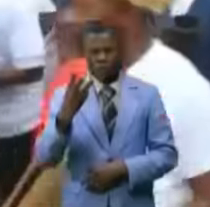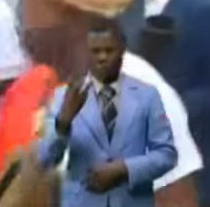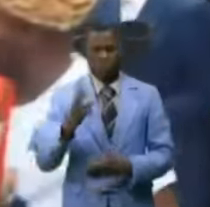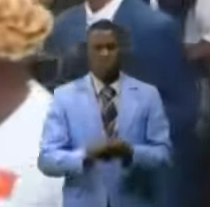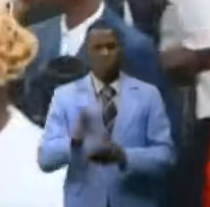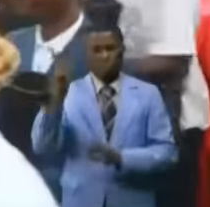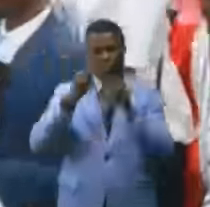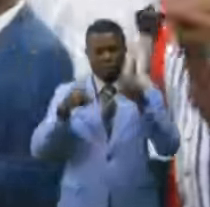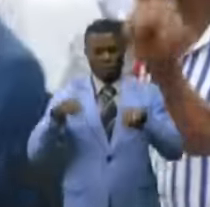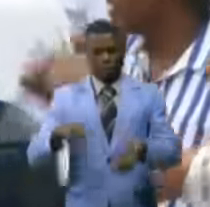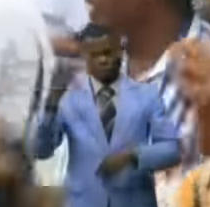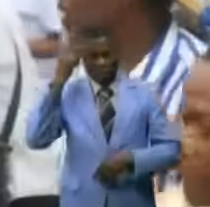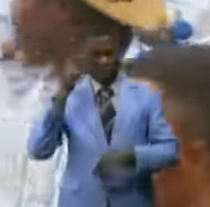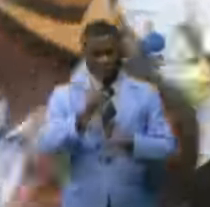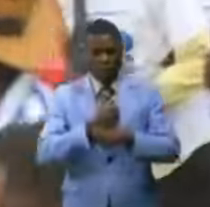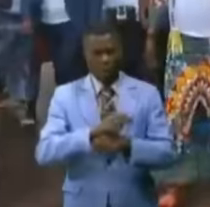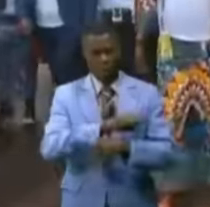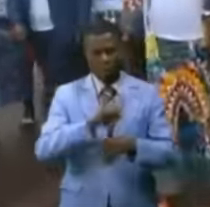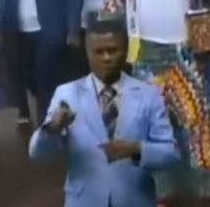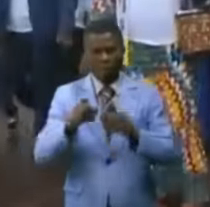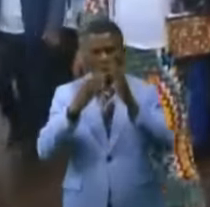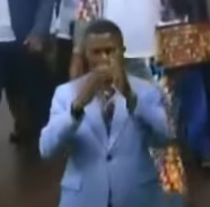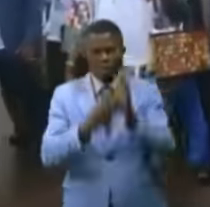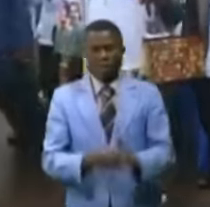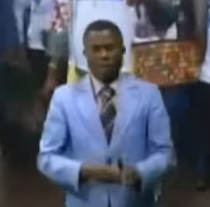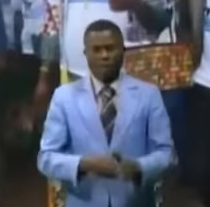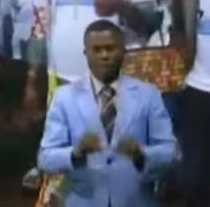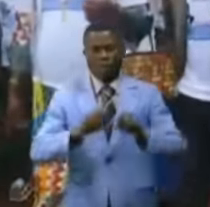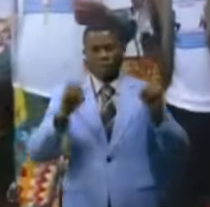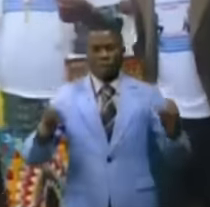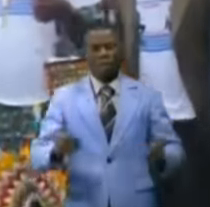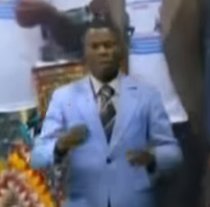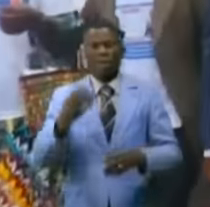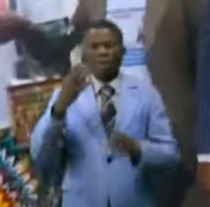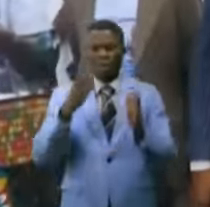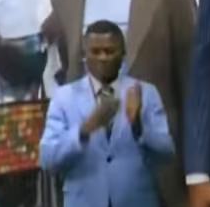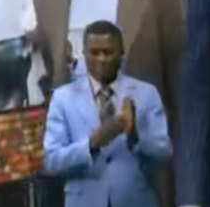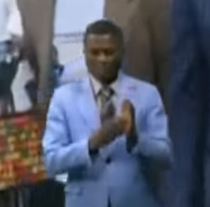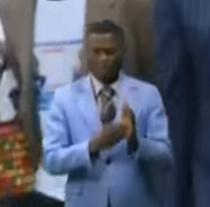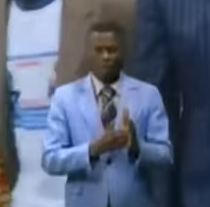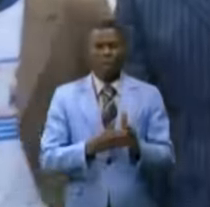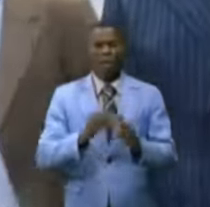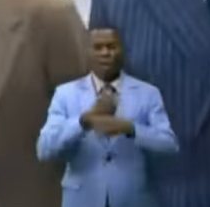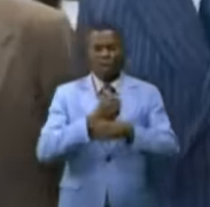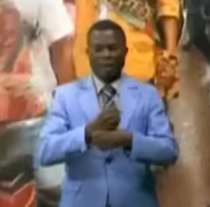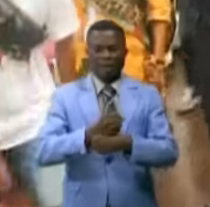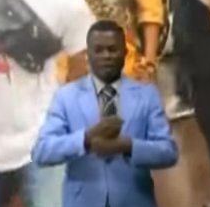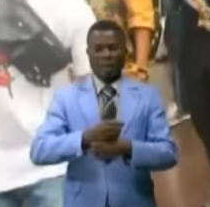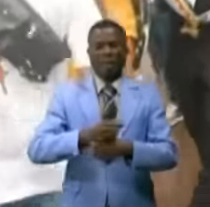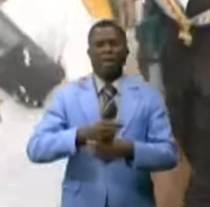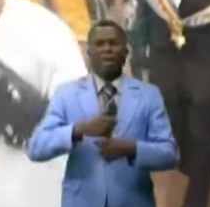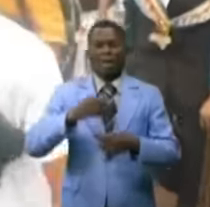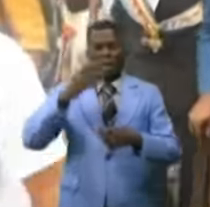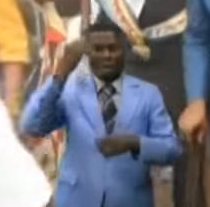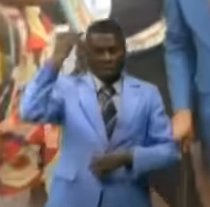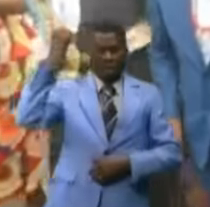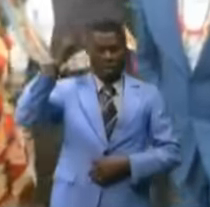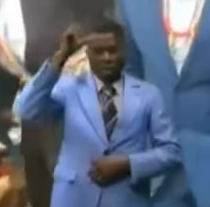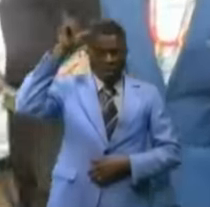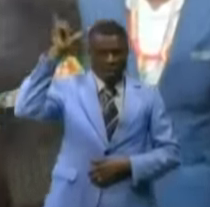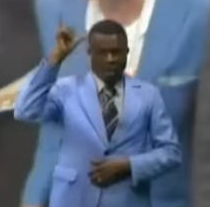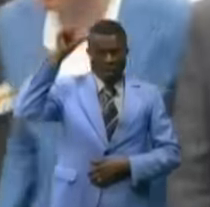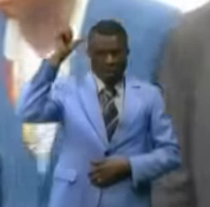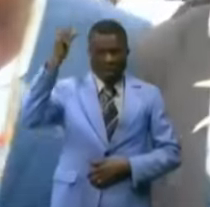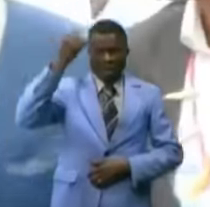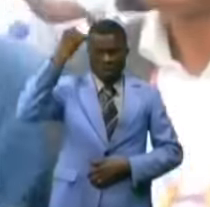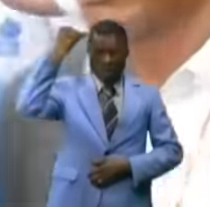à Namongo, créés en 1959 par Patrice Emery Lumumba, héros national, ont scandé des cris de joie en marchant sur les boulevards du 30